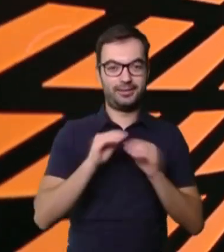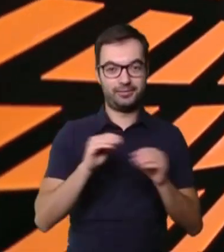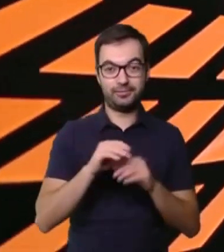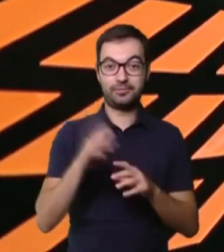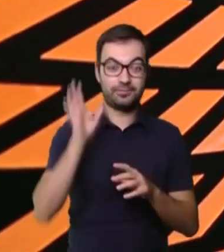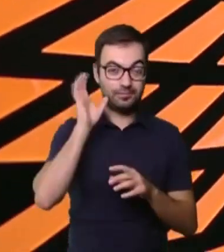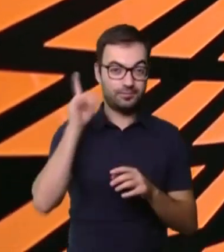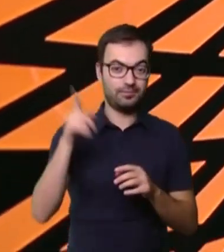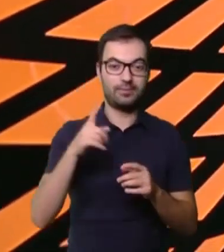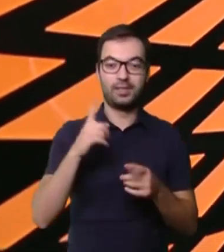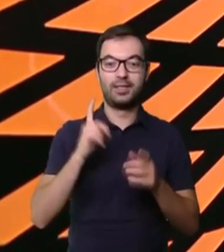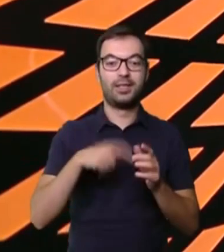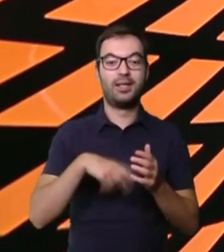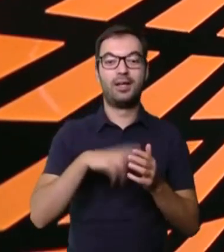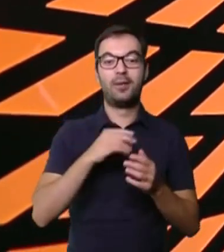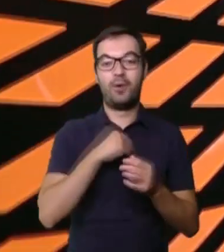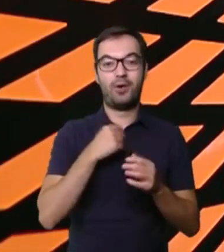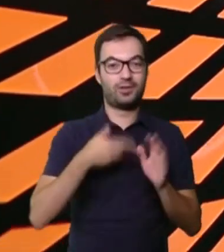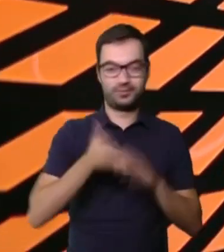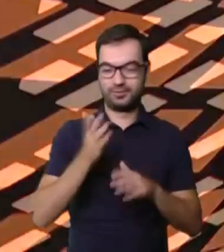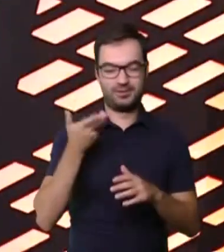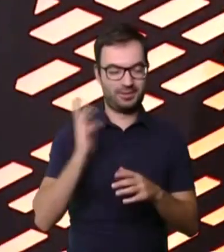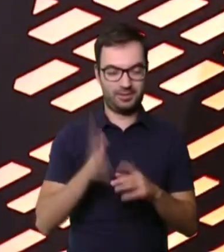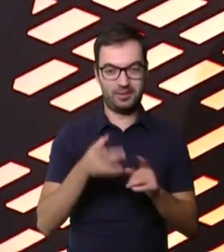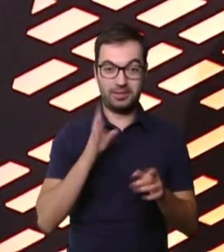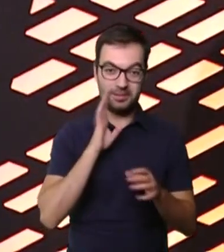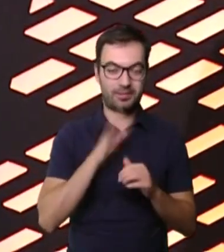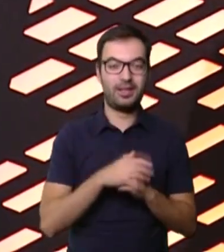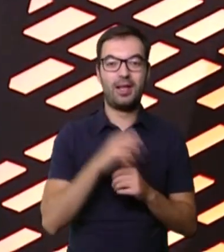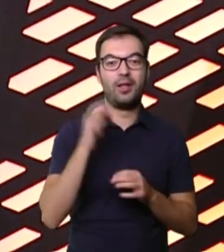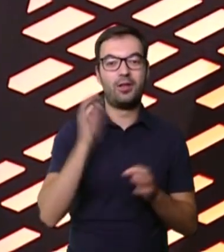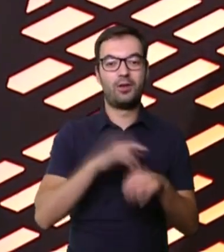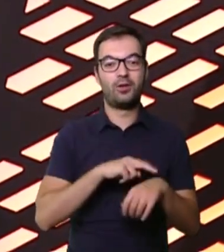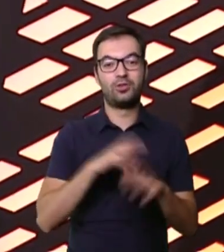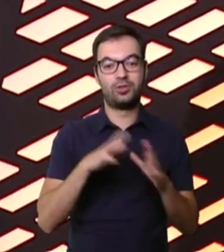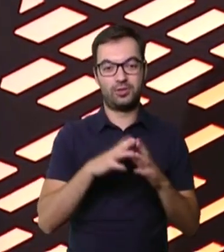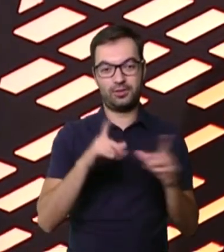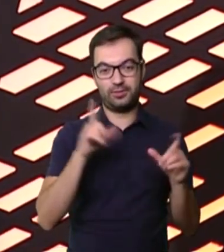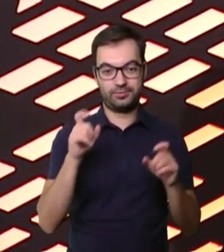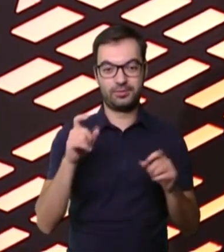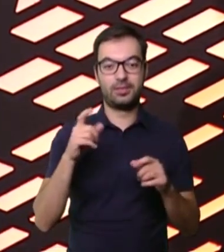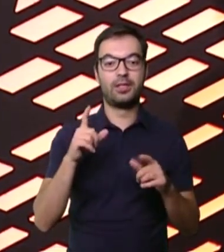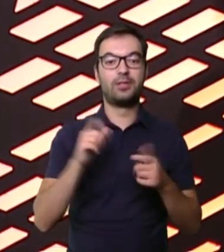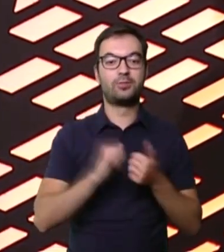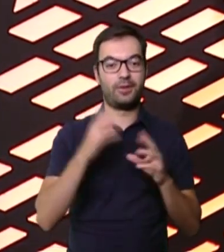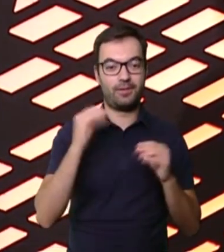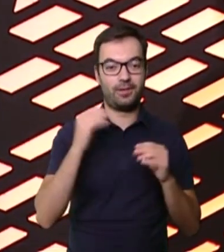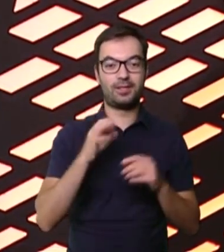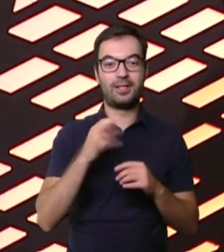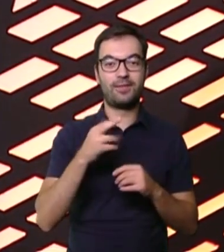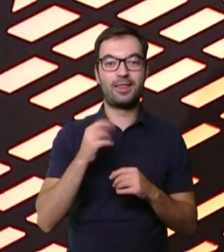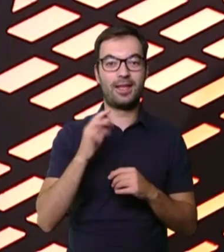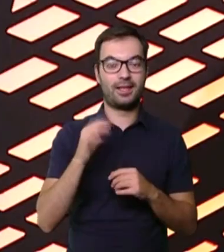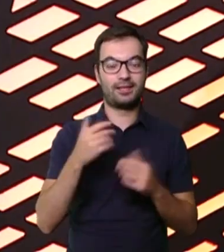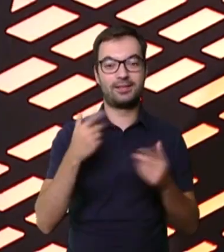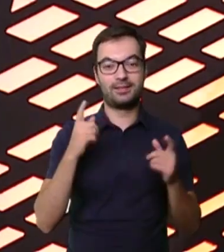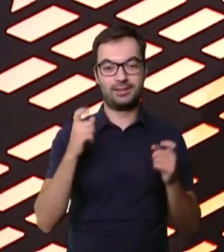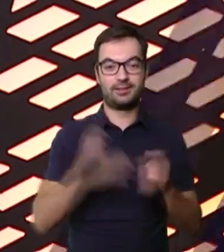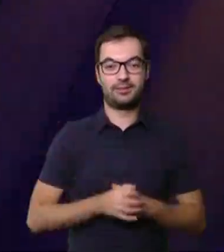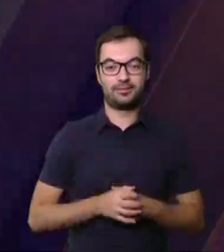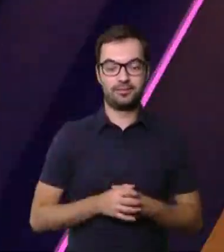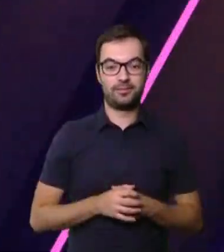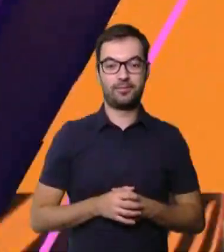że trener tak szybko nie opuści naszego kraju. Wybiła 22, czas zaczynać sportowy wieczór. Sylwia Dekiert, zapraszam.